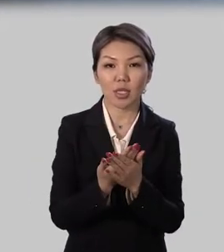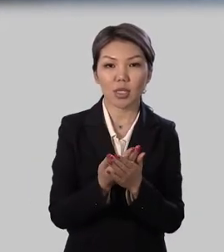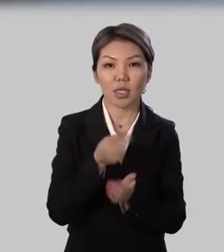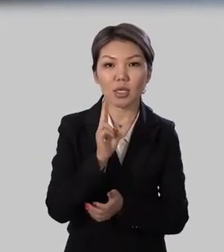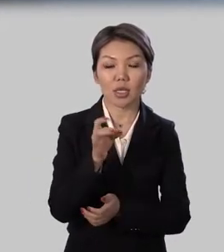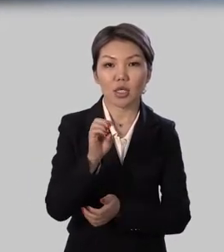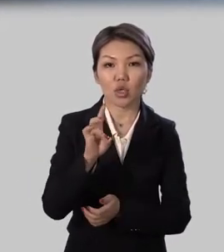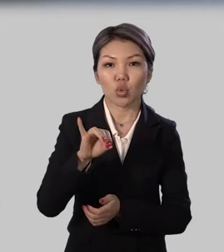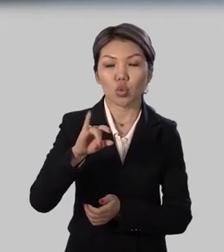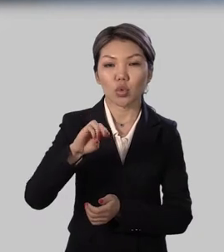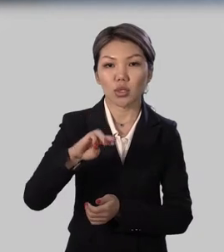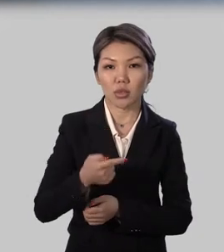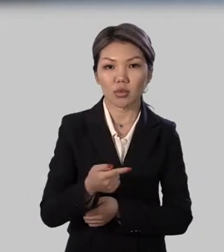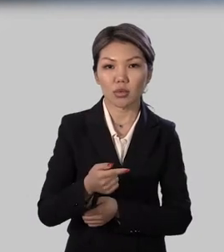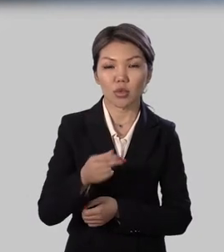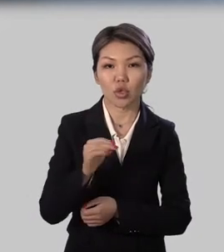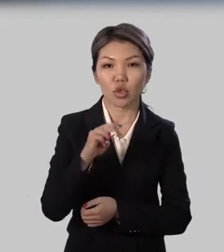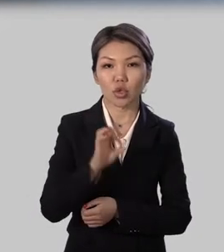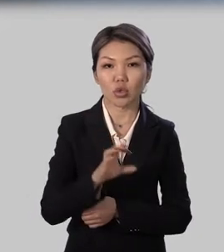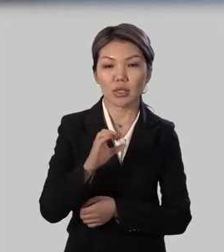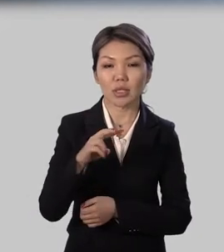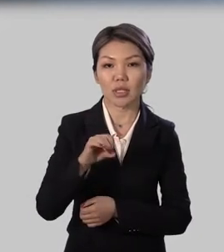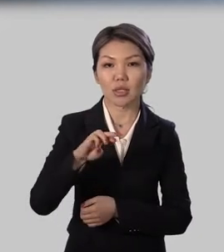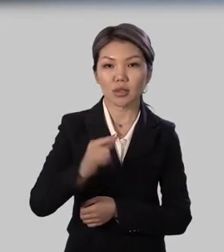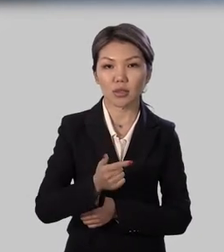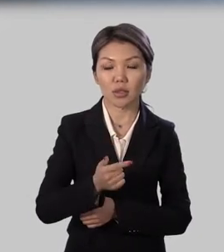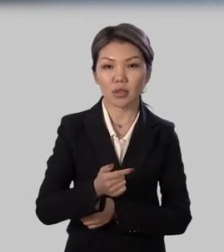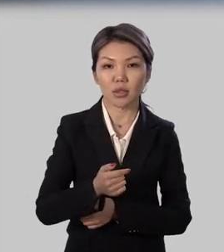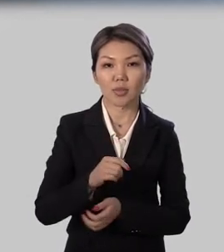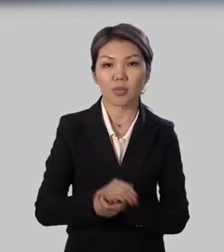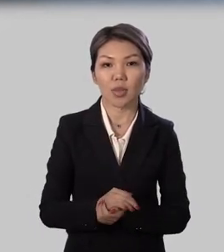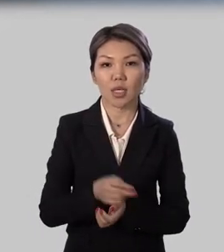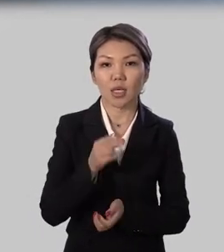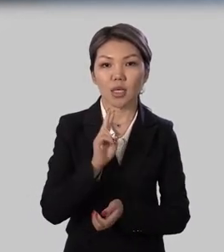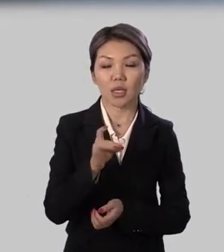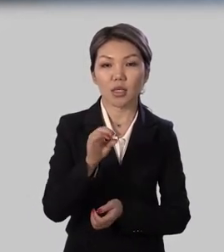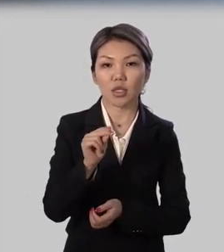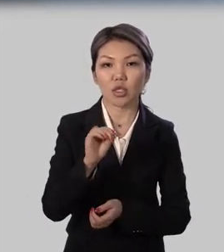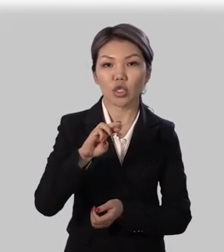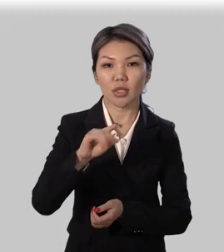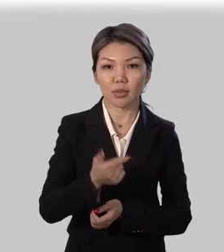крикнуть что сделать что делать кричать